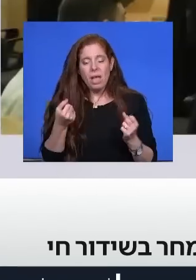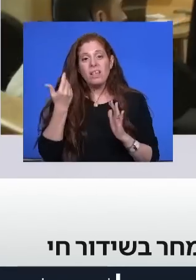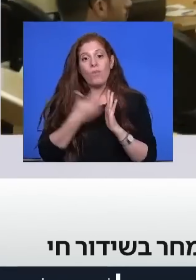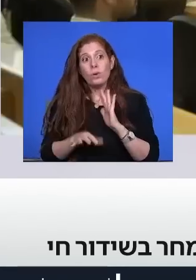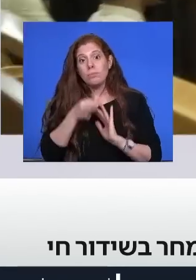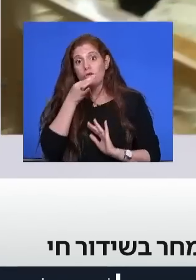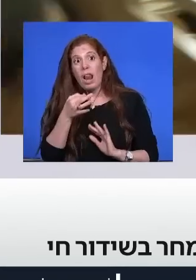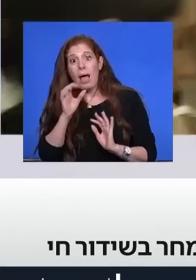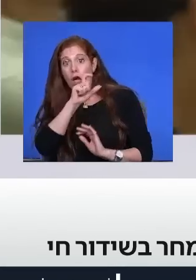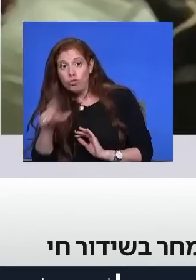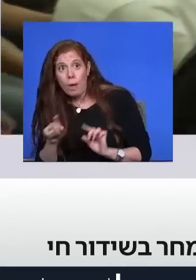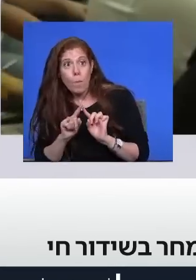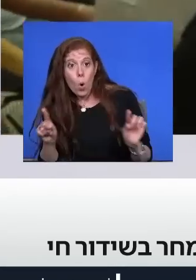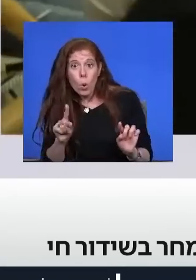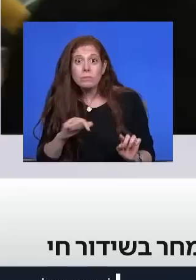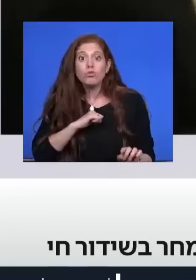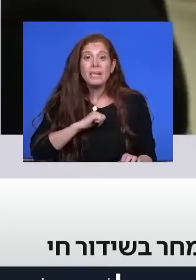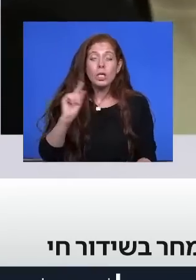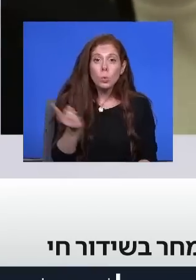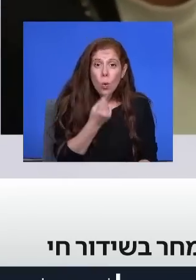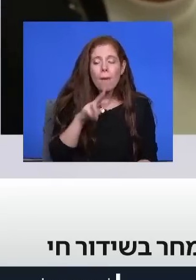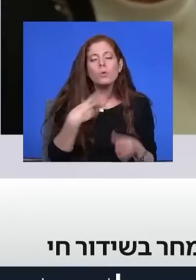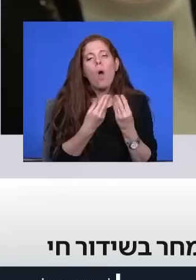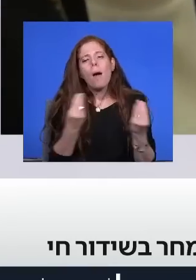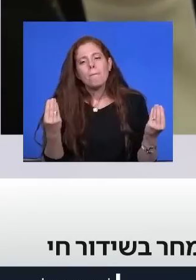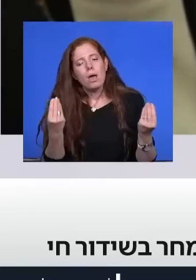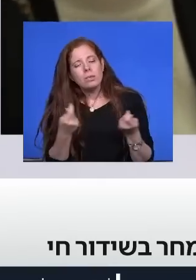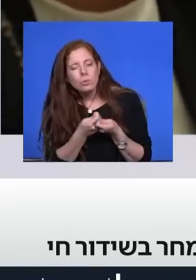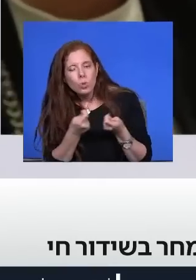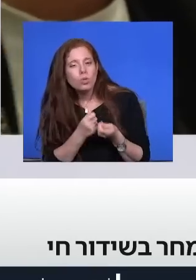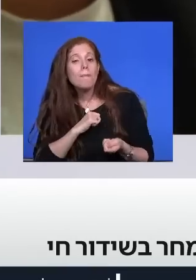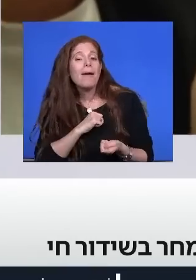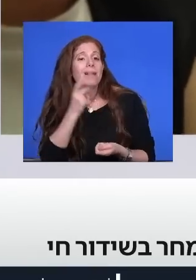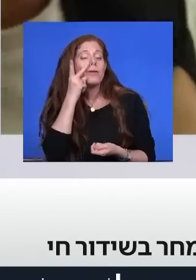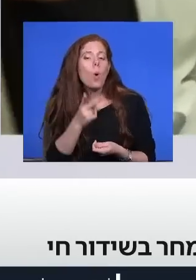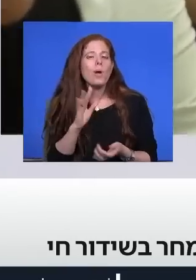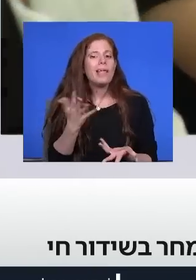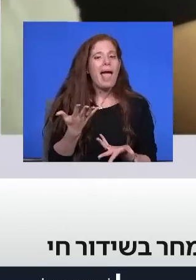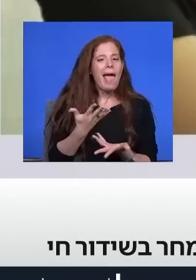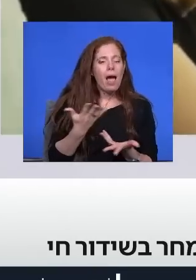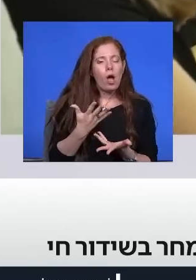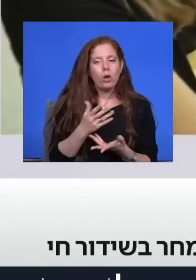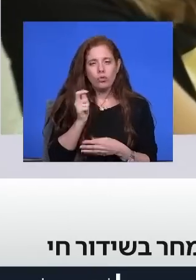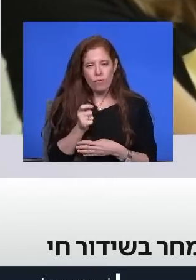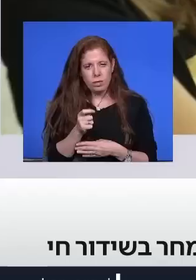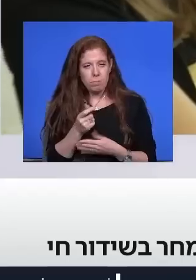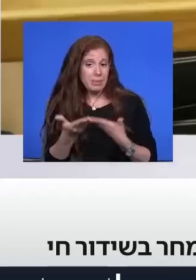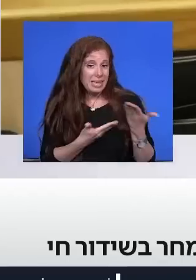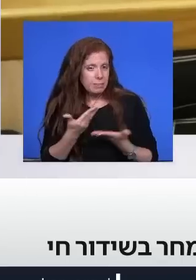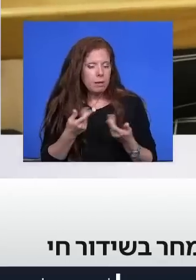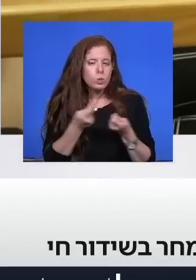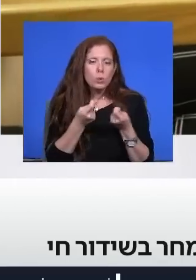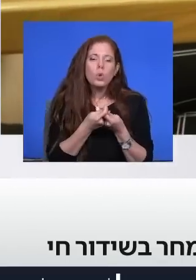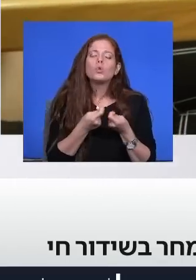אשם, שזה מה שמעניין את כולם, יהיו כאן הרבה מאוד סוגיות שיהיה מעניין מאוד לראות כיצד השופטים יתייחסו אליהם, סוגיות עקרוניות שנוגעות לאופן